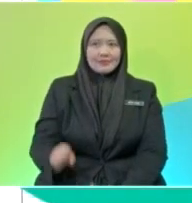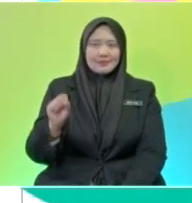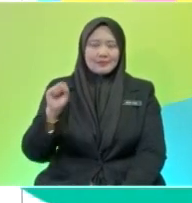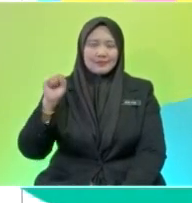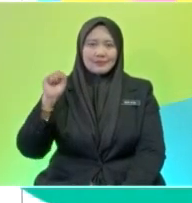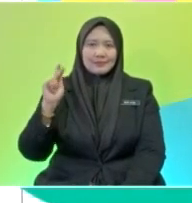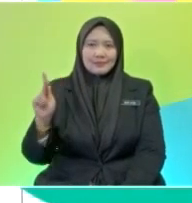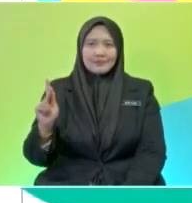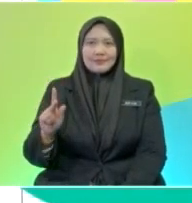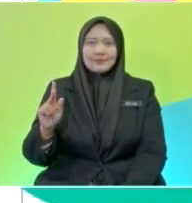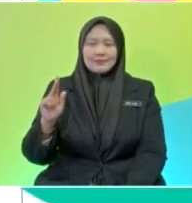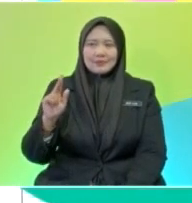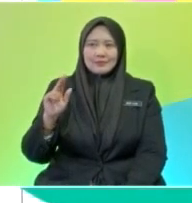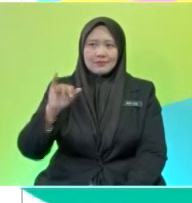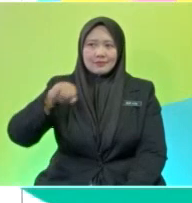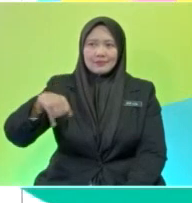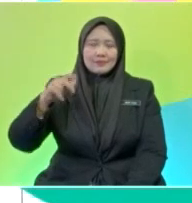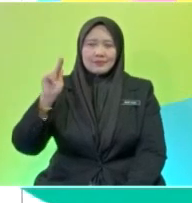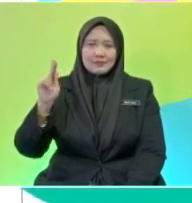Afkar hai